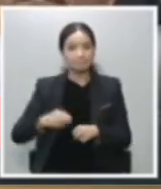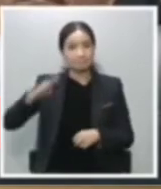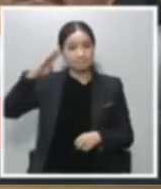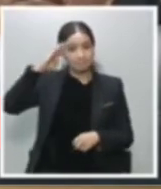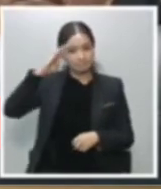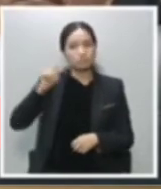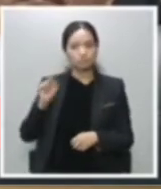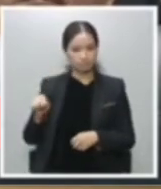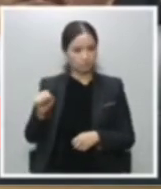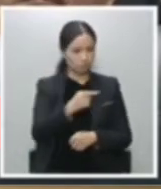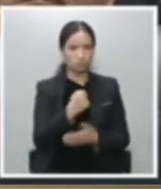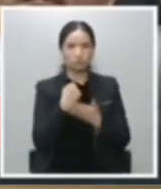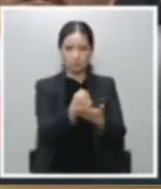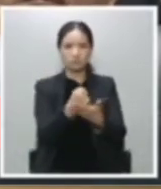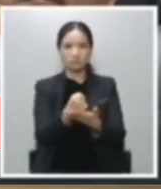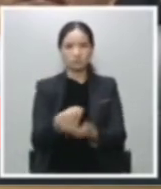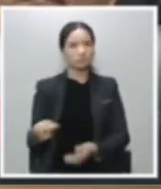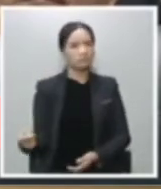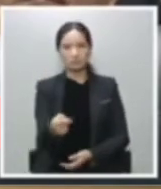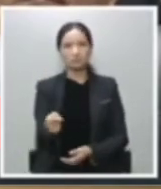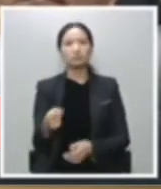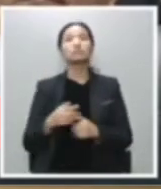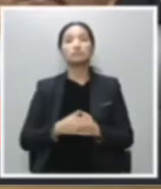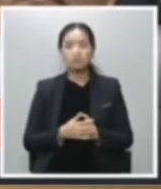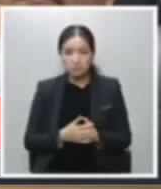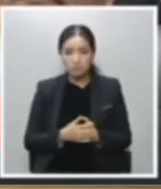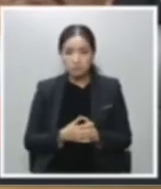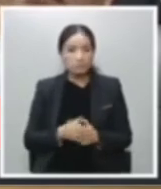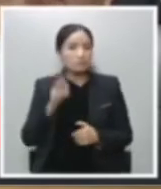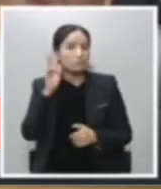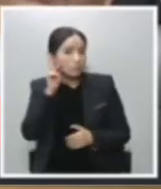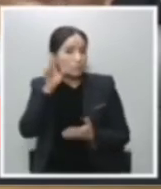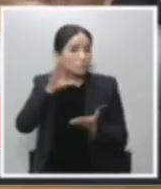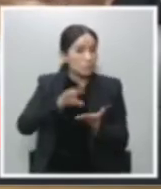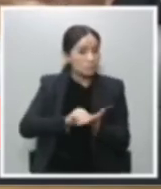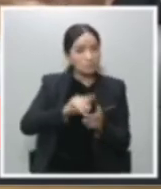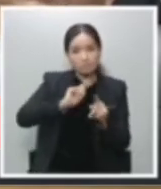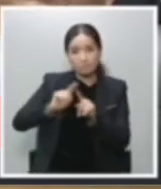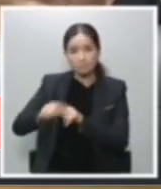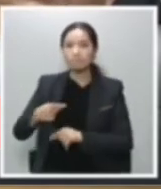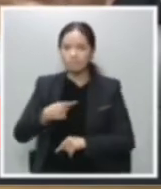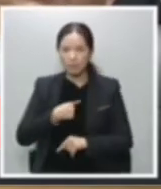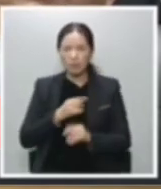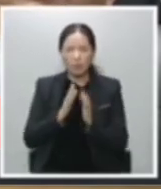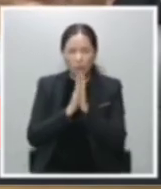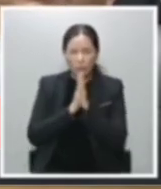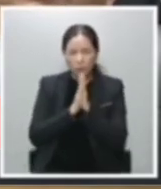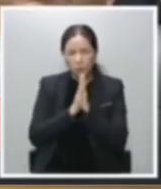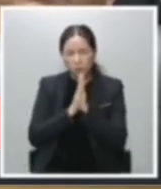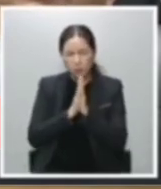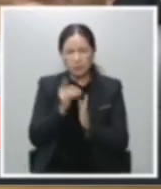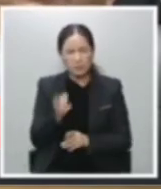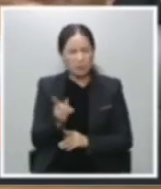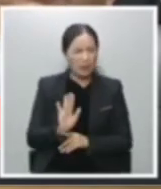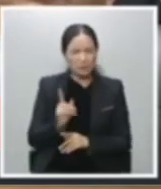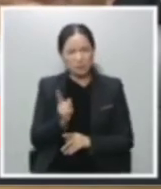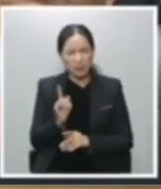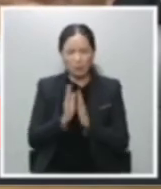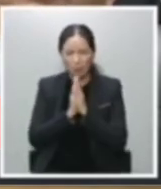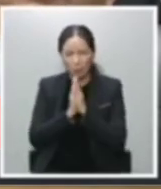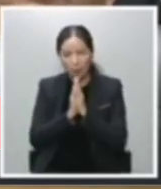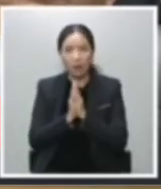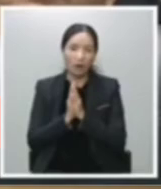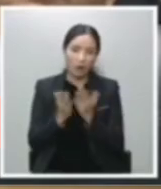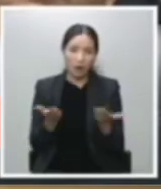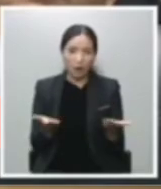านี้ทันทีครับผมเรียนท่านทานว่าข่าวสารข้อมูลที่ผมได้เนี่ยผมภาวนาว่าไม่ใช่เรื่องจริงครับเพราะไม่งั้นกลายเป็นว่า